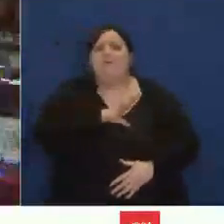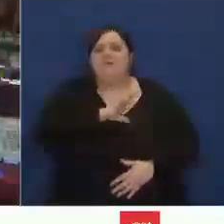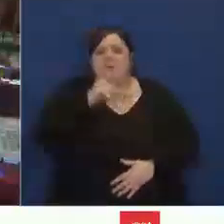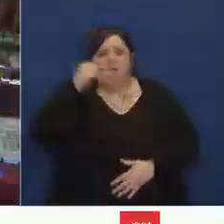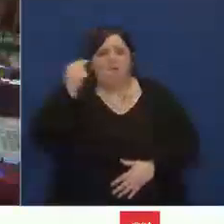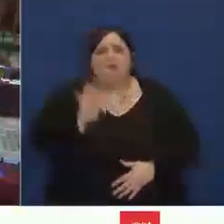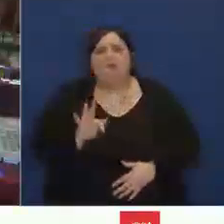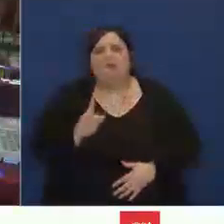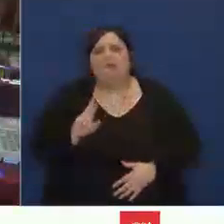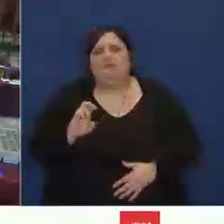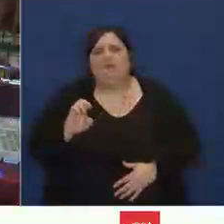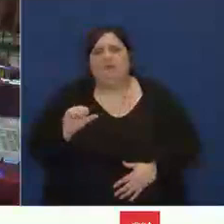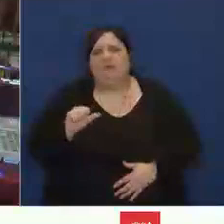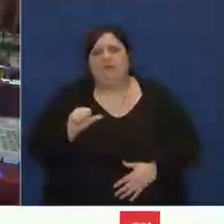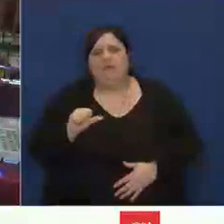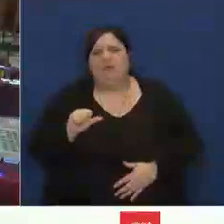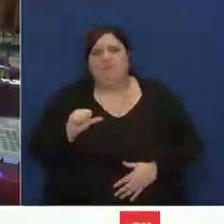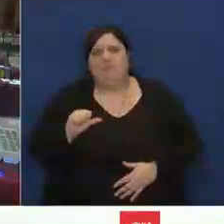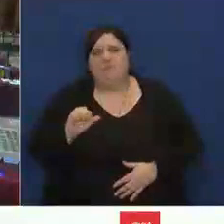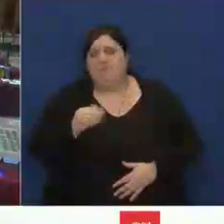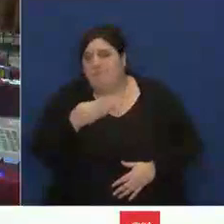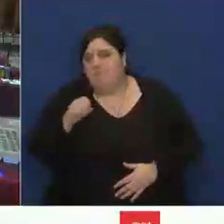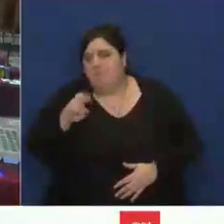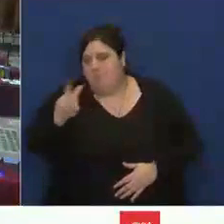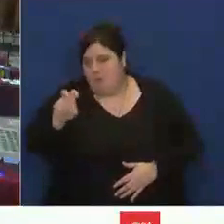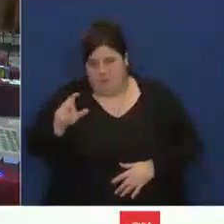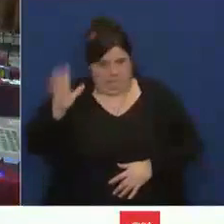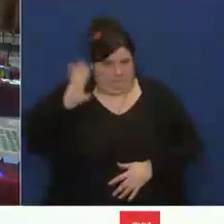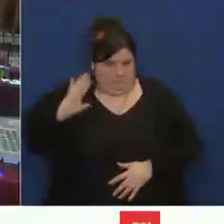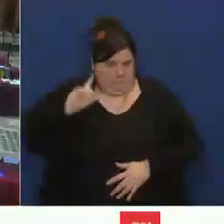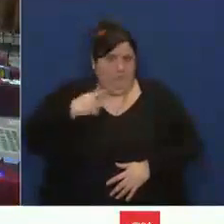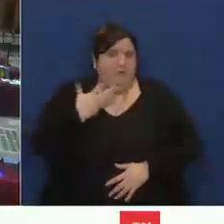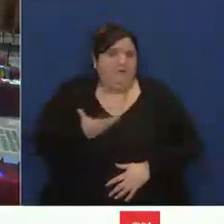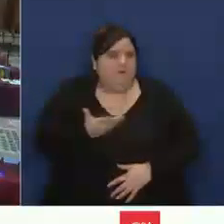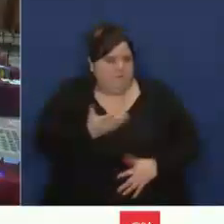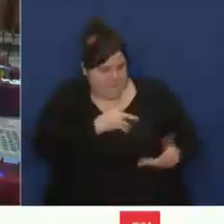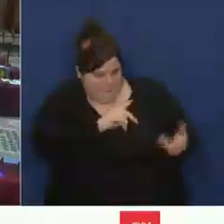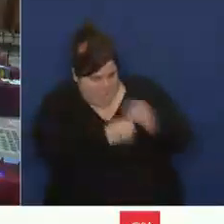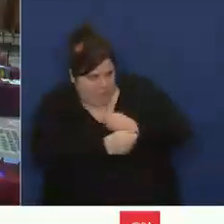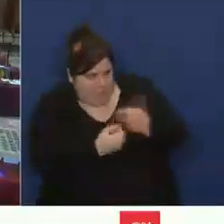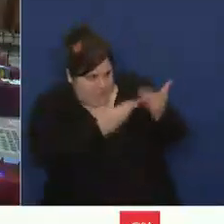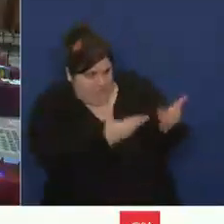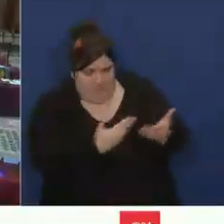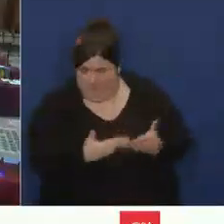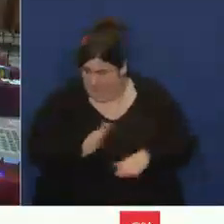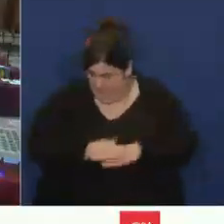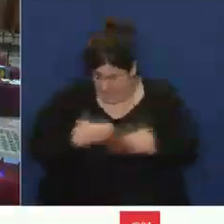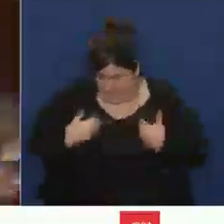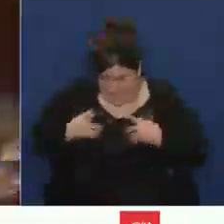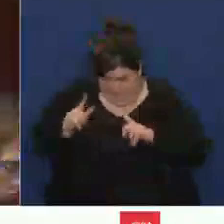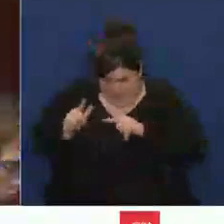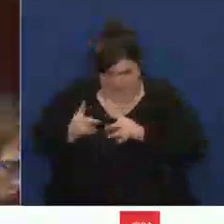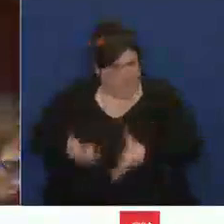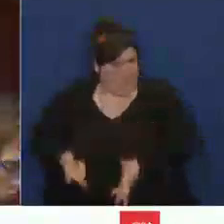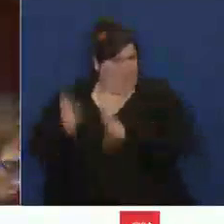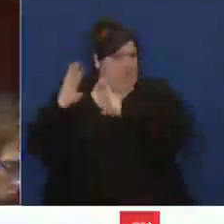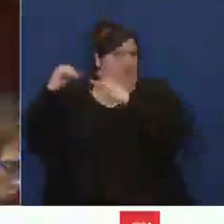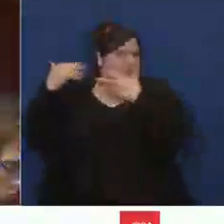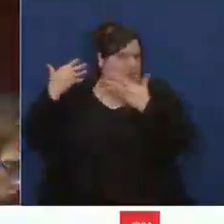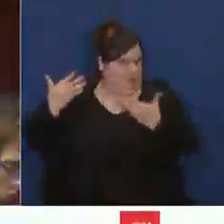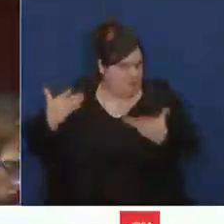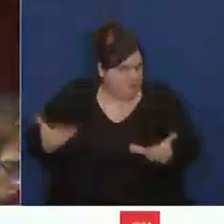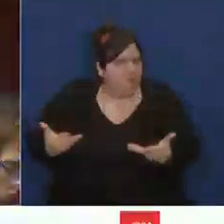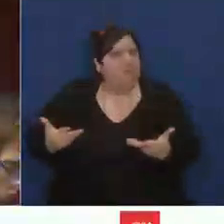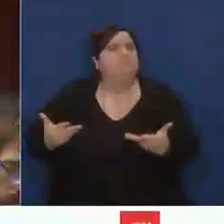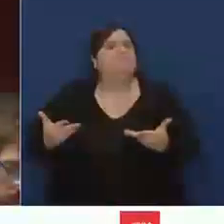précédent mandat, et donc en ce qui me concerne depuis plus de 8 ans, je voudrais dire, au-delà de